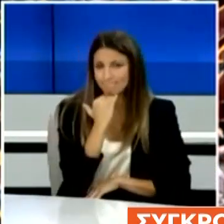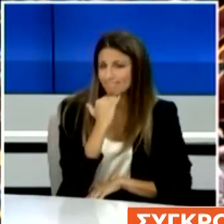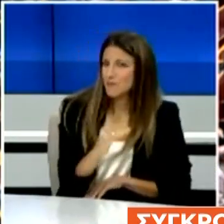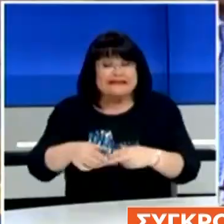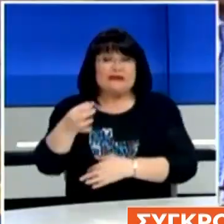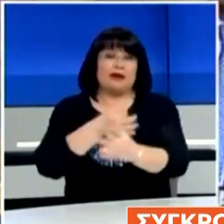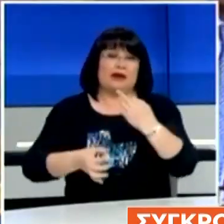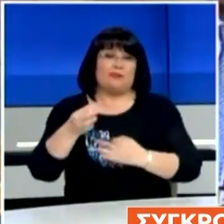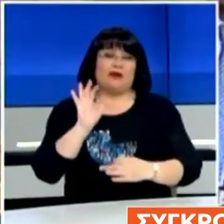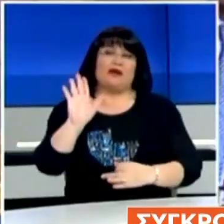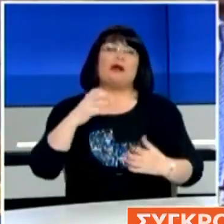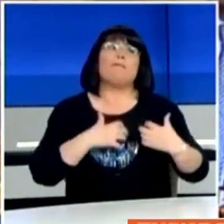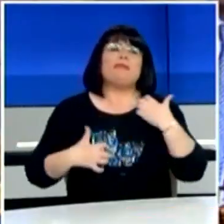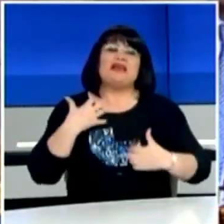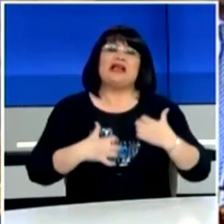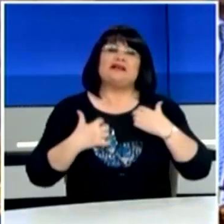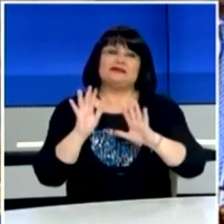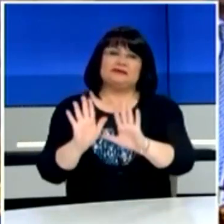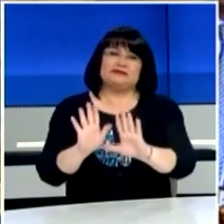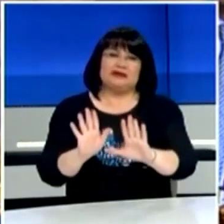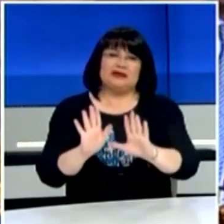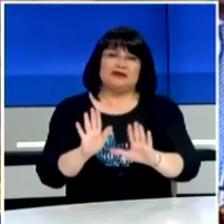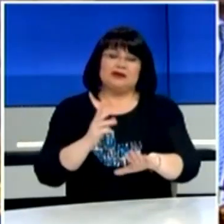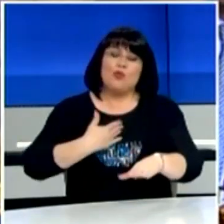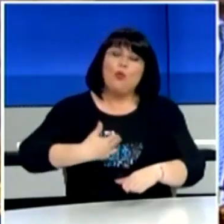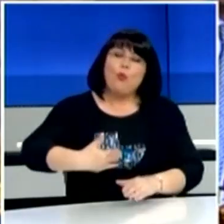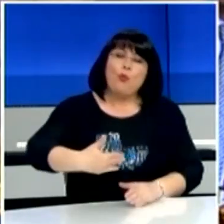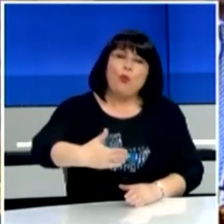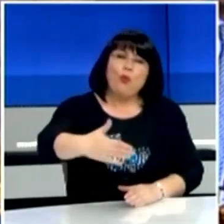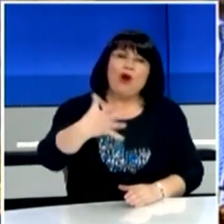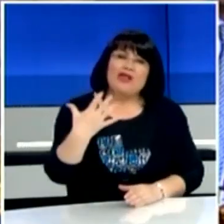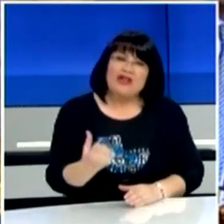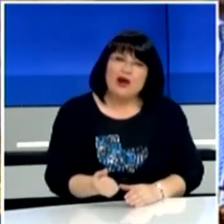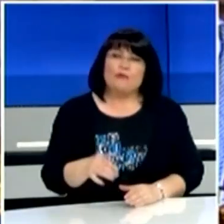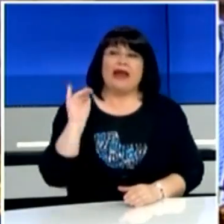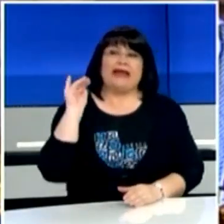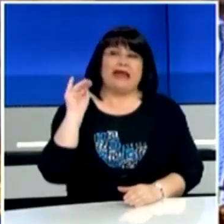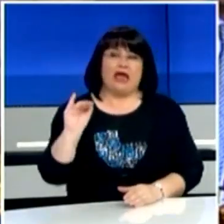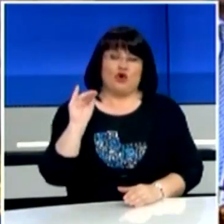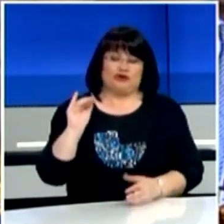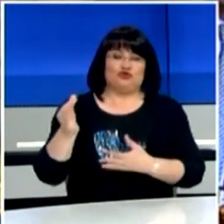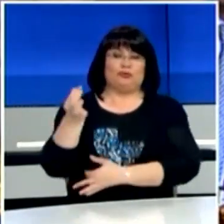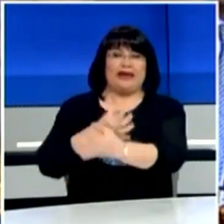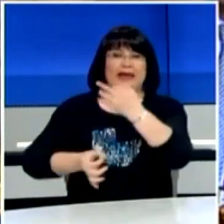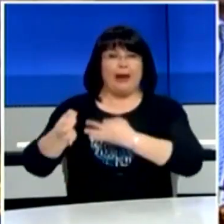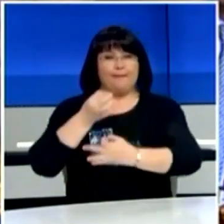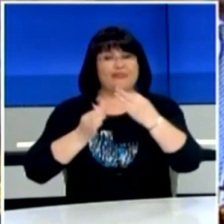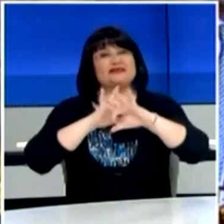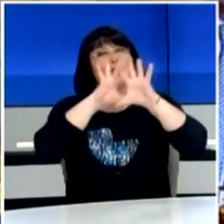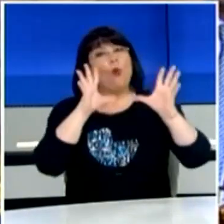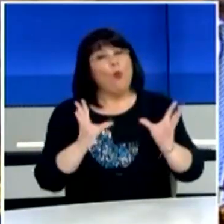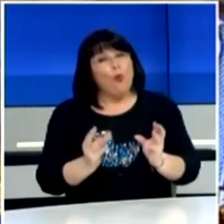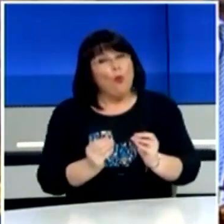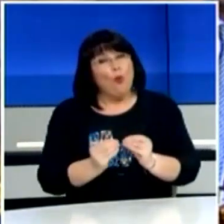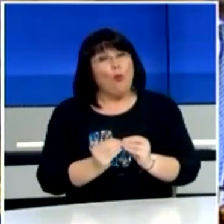υπουργούς του ΣΥΡΙΖΑ. Μην ανησυχείτε, θα υπάρχει πολύς χρόνος να ερωτηθείτε και να δώσετε εξηγήσεις για όλα